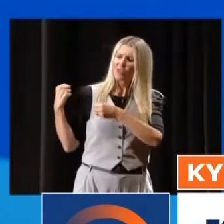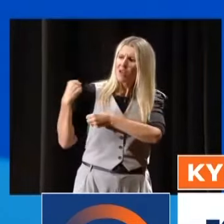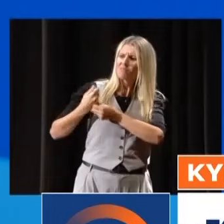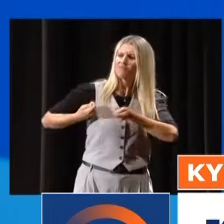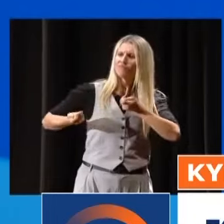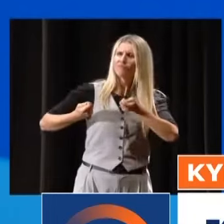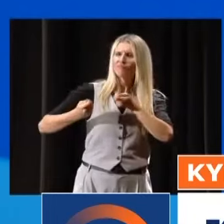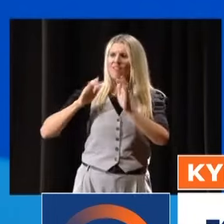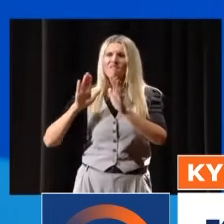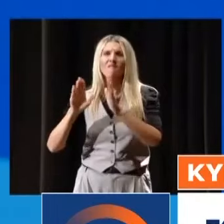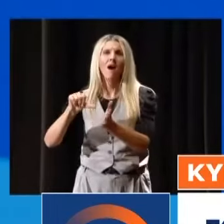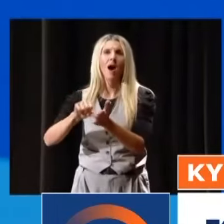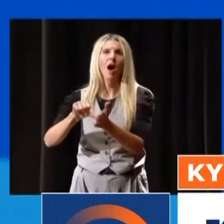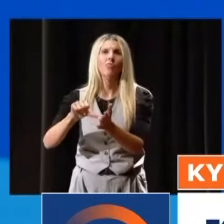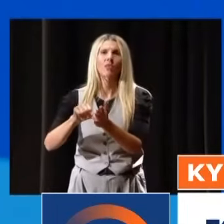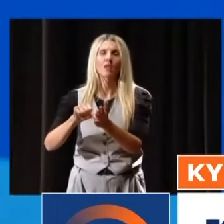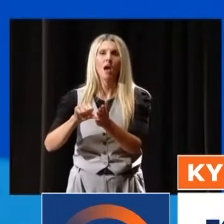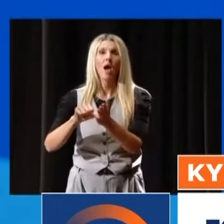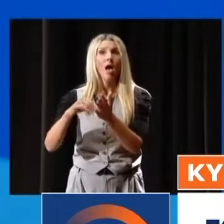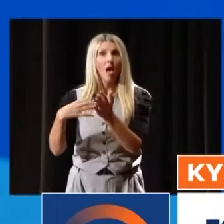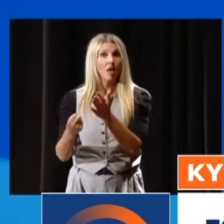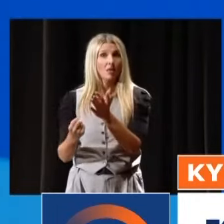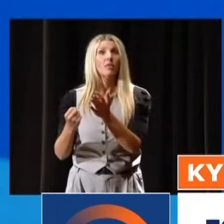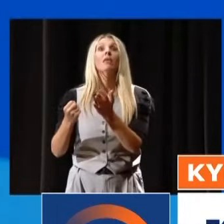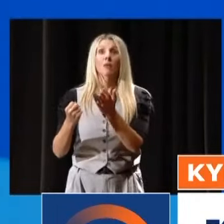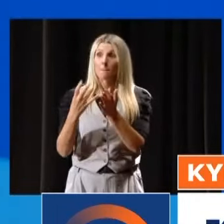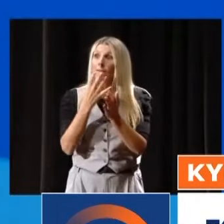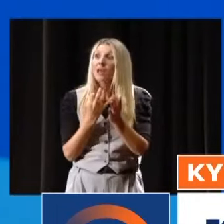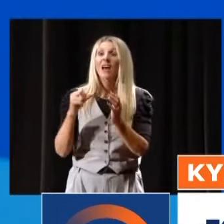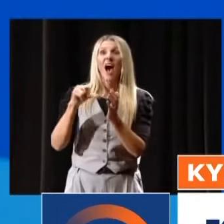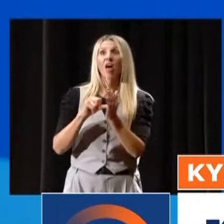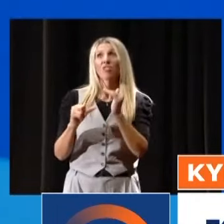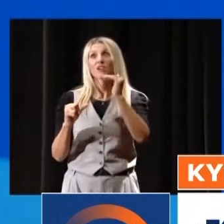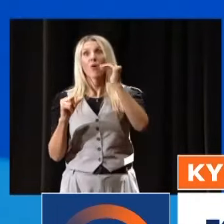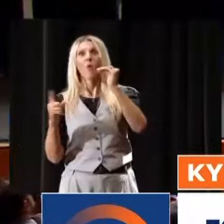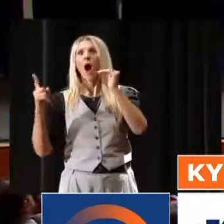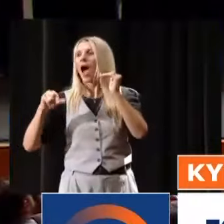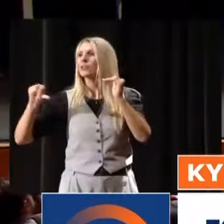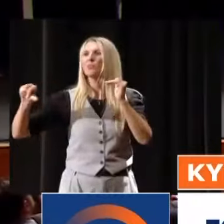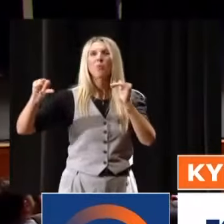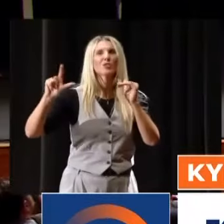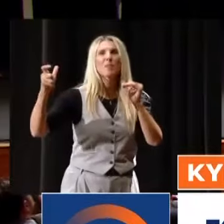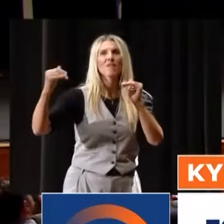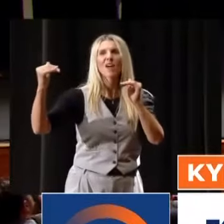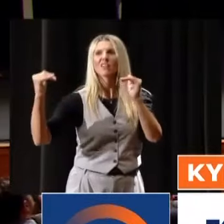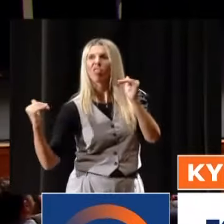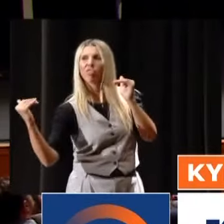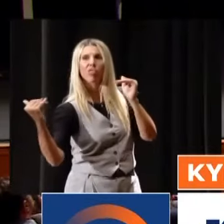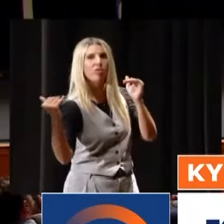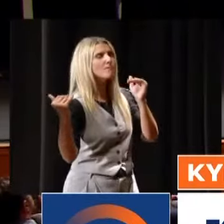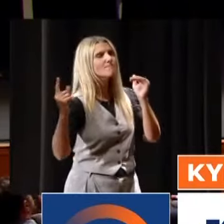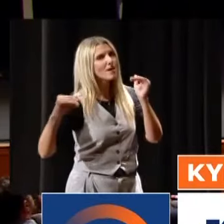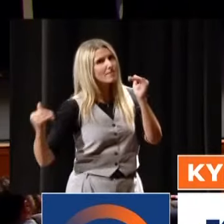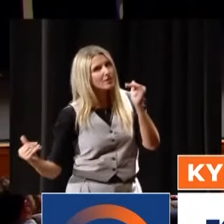έχει δημιουργήσει σημαντικές περιφερειακές ανισότητες. Με αποτέλεσμα να απαιτείται με τελείως